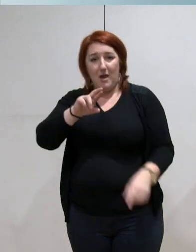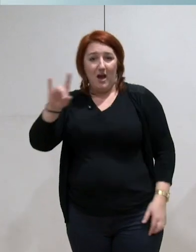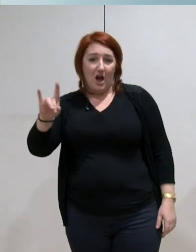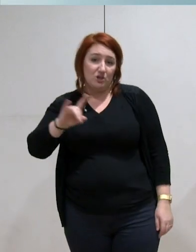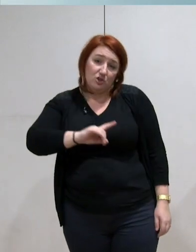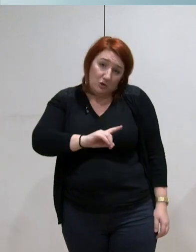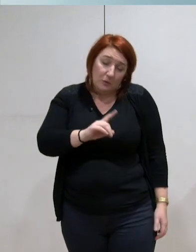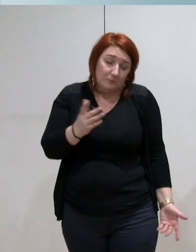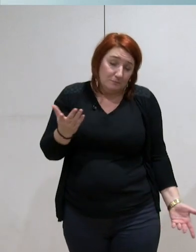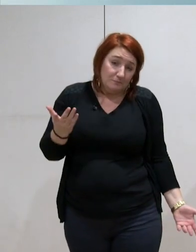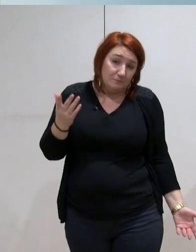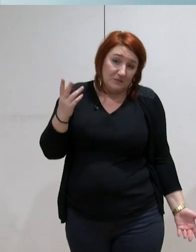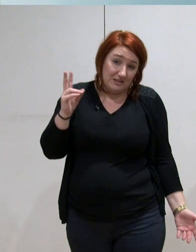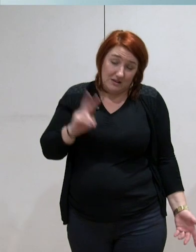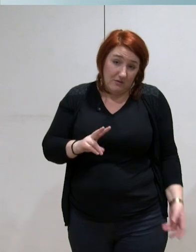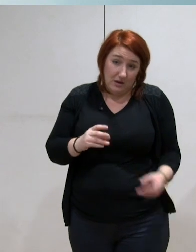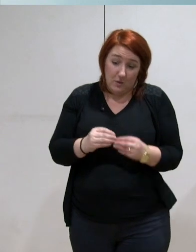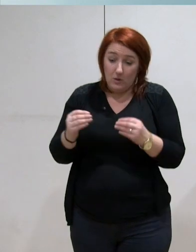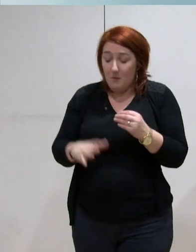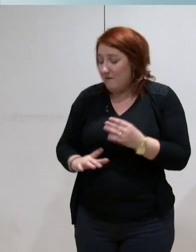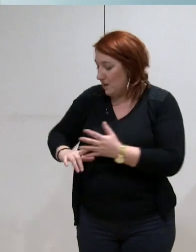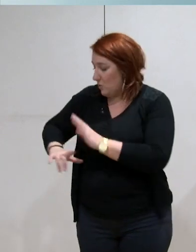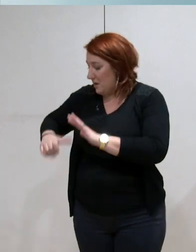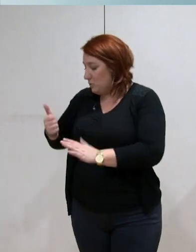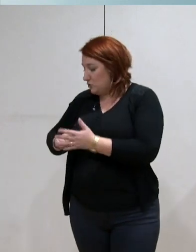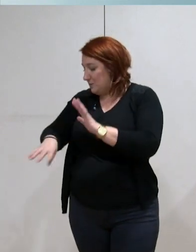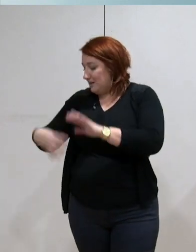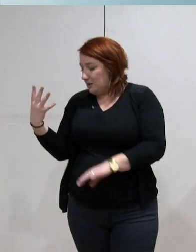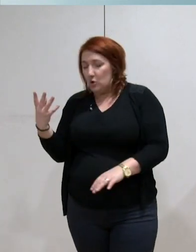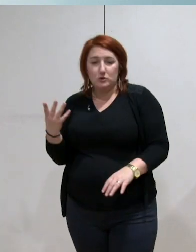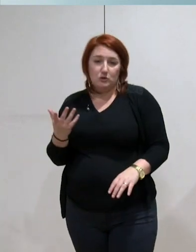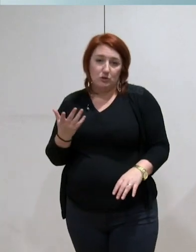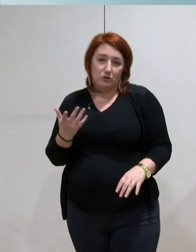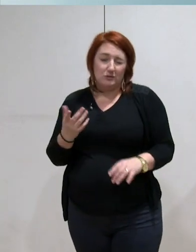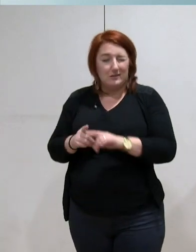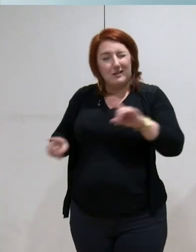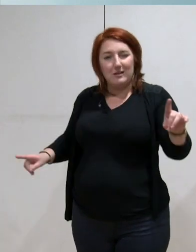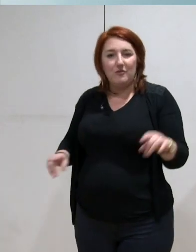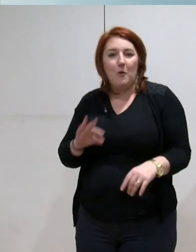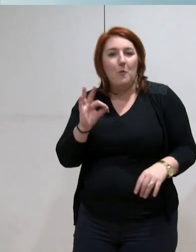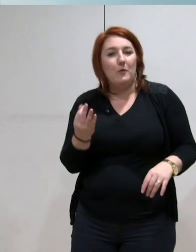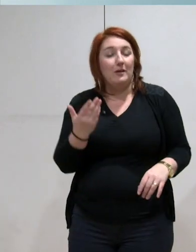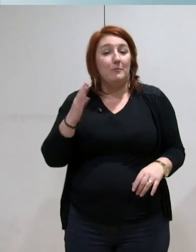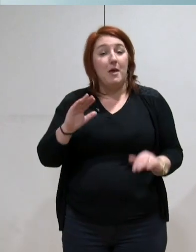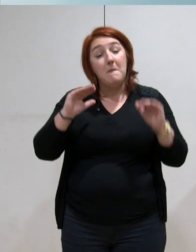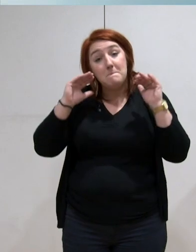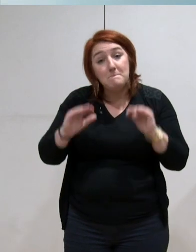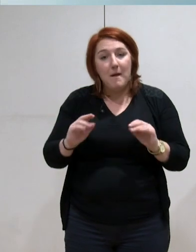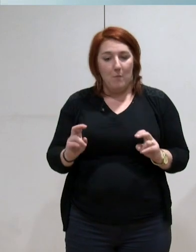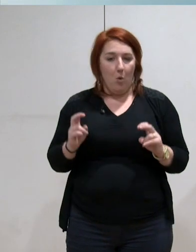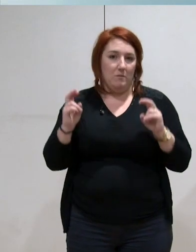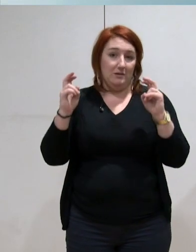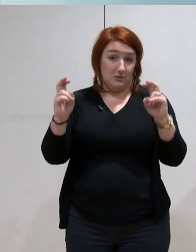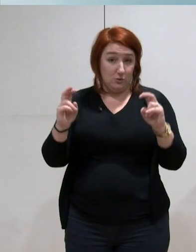à la période 2011-214 mais en même temps malgré cette augmentation là est-ce que les